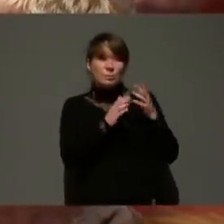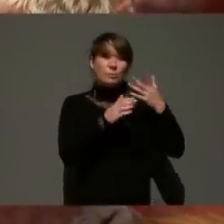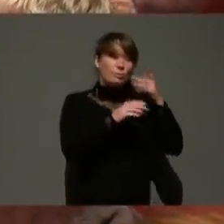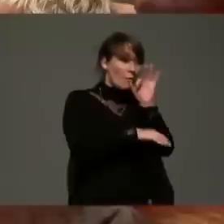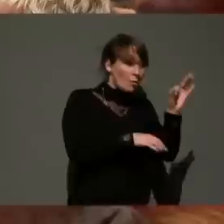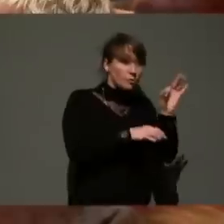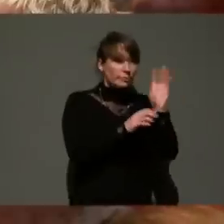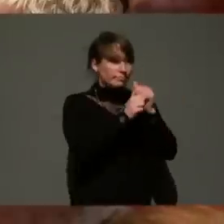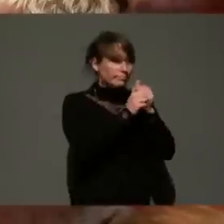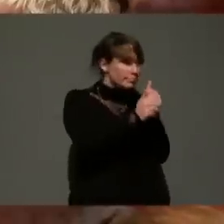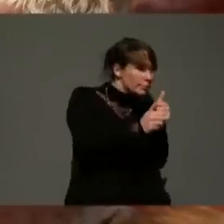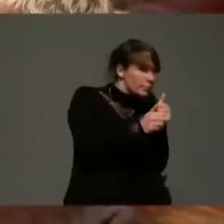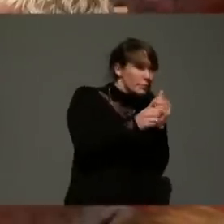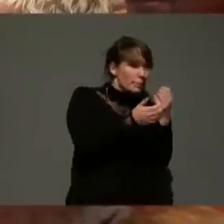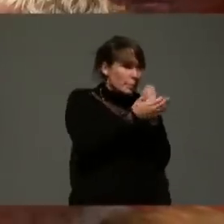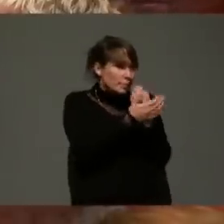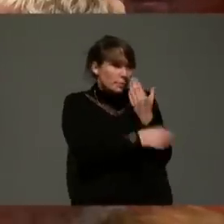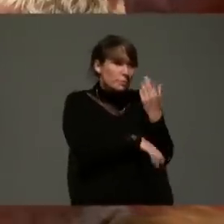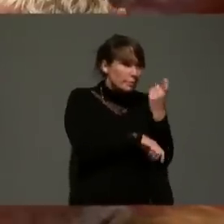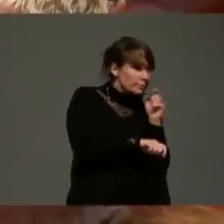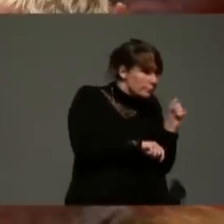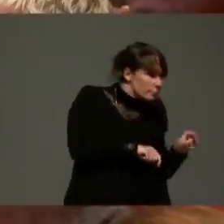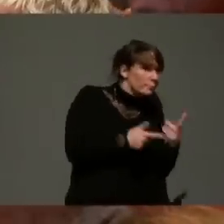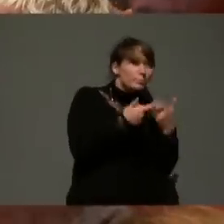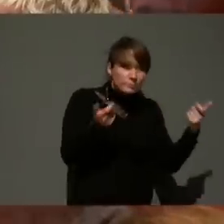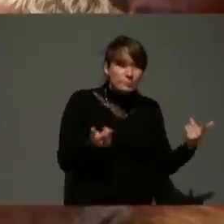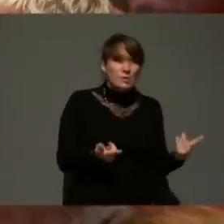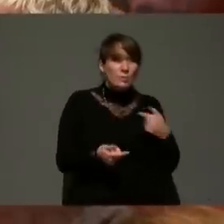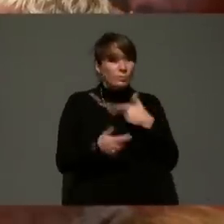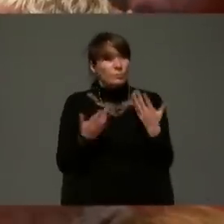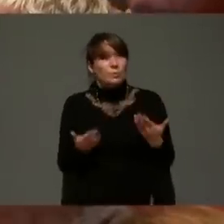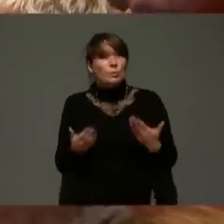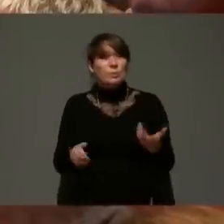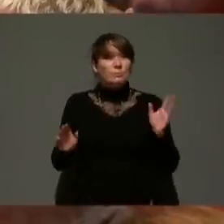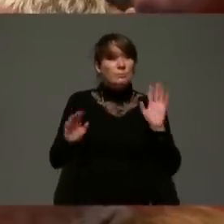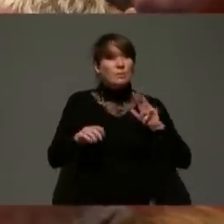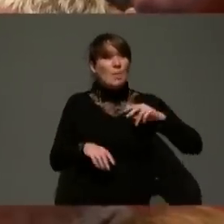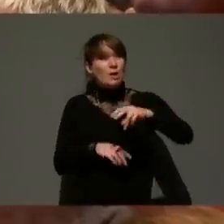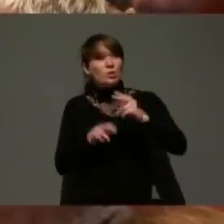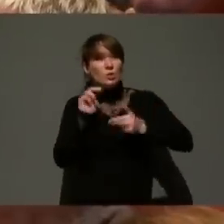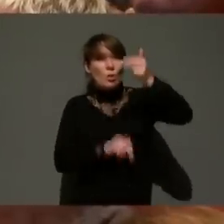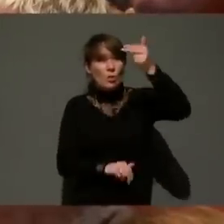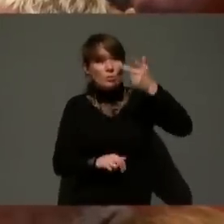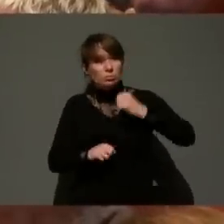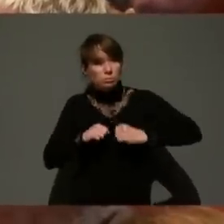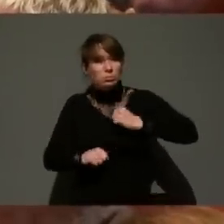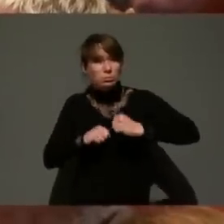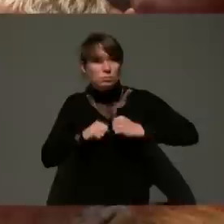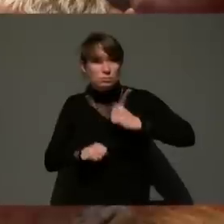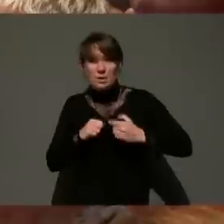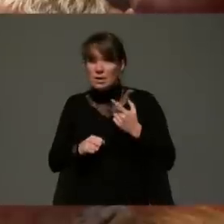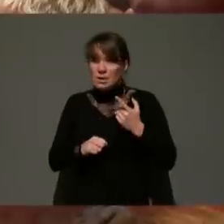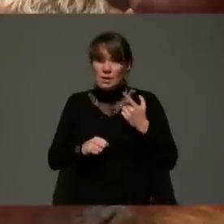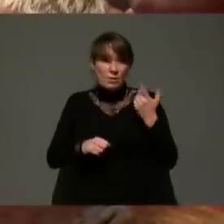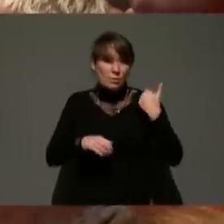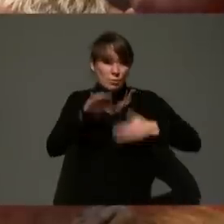et tout ce que tu as pu faire dans ta carrière. Moi, aujourd'hui, tu sais, je suis moniteur de marche nordique. Je m'inspire toujours de ce que tu m'as éduqué.